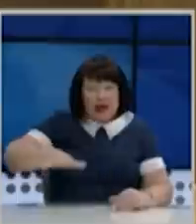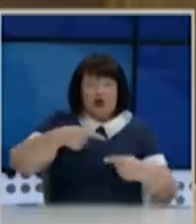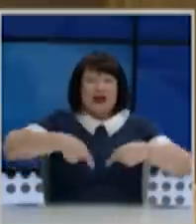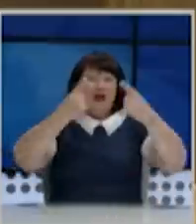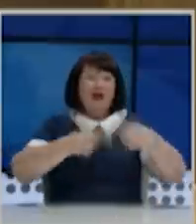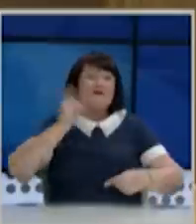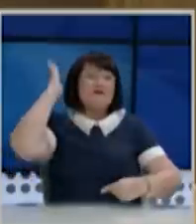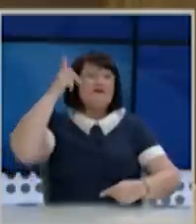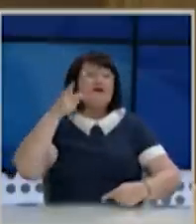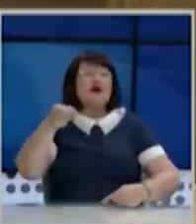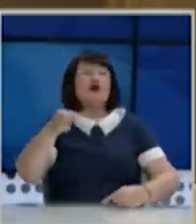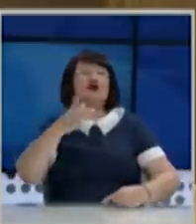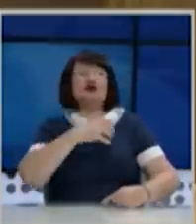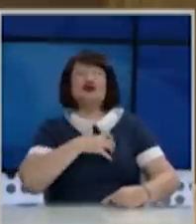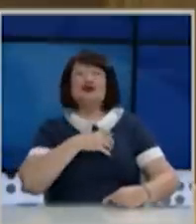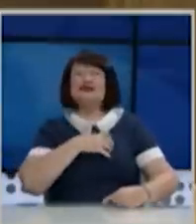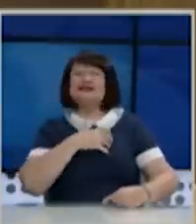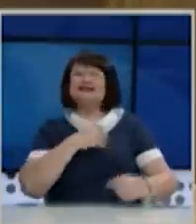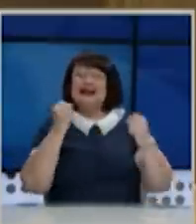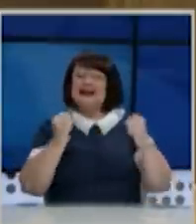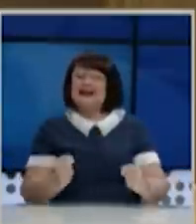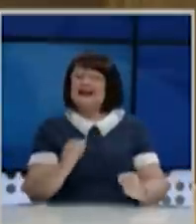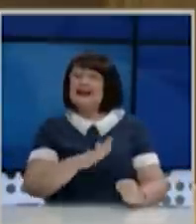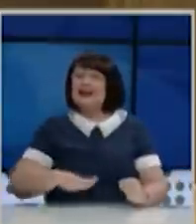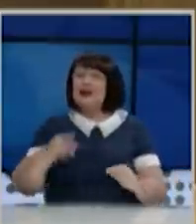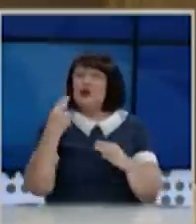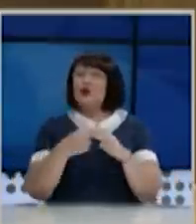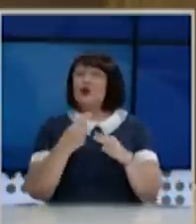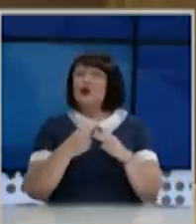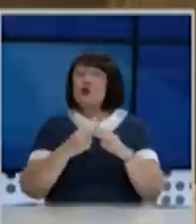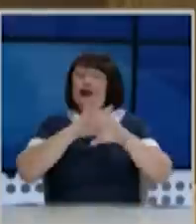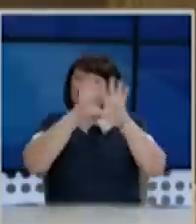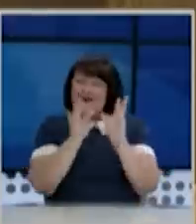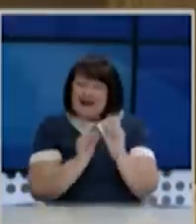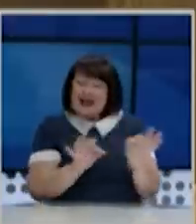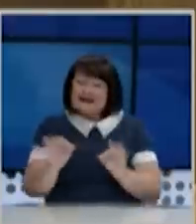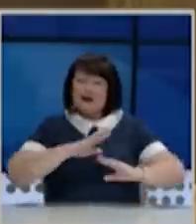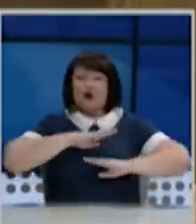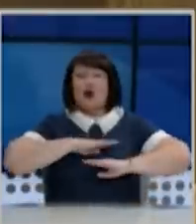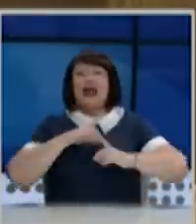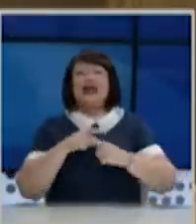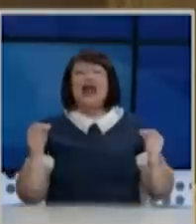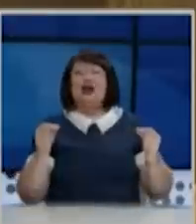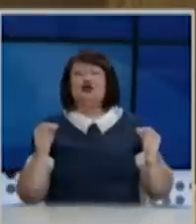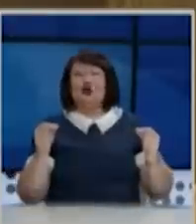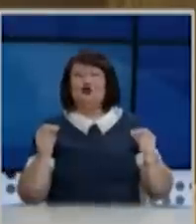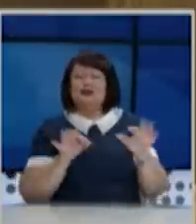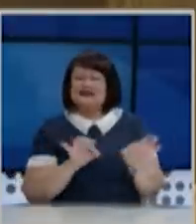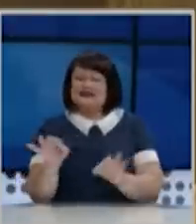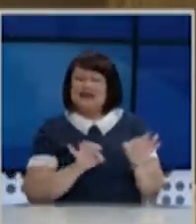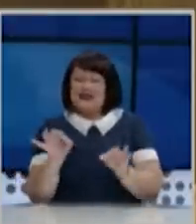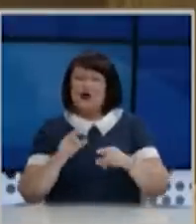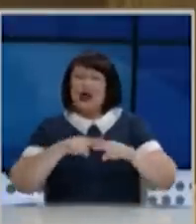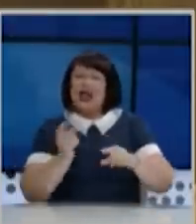Εύρου παίζει στρατηγική σημασία στον συνολικό σχεδιασμό του ΝΑΤΟ που μπαίνει και η